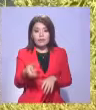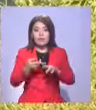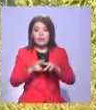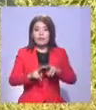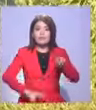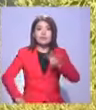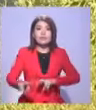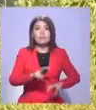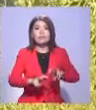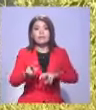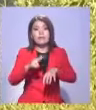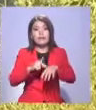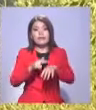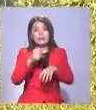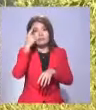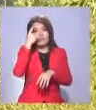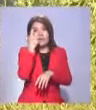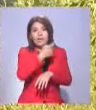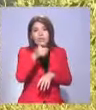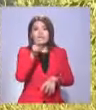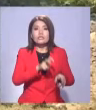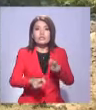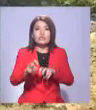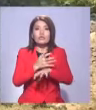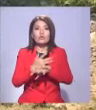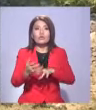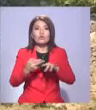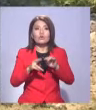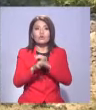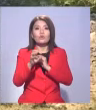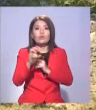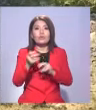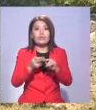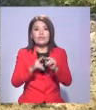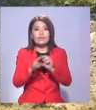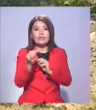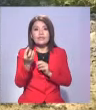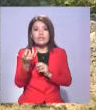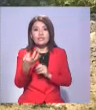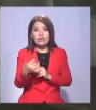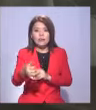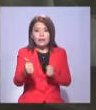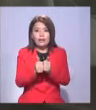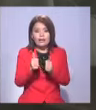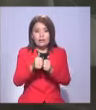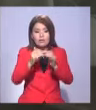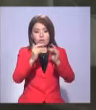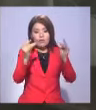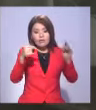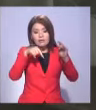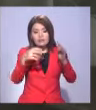іздеу салып, полицияға хабар берген. Еріктілер іздеу жұмыстарын жүргізіп, студенттің мәйітін Заречный ауылы маңындағы көпірдің астынан